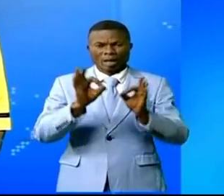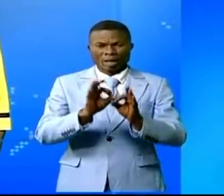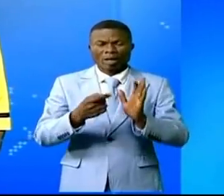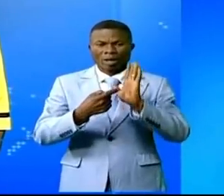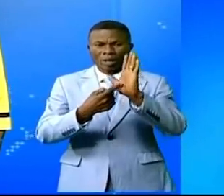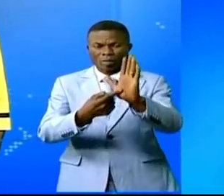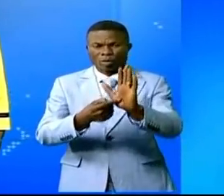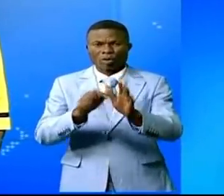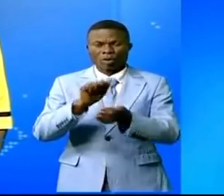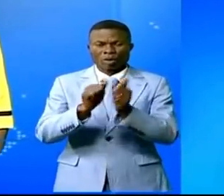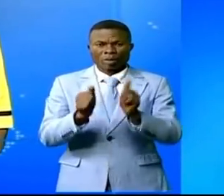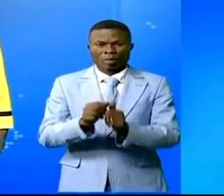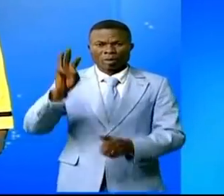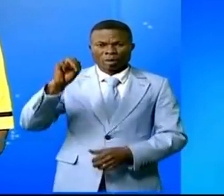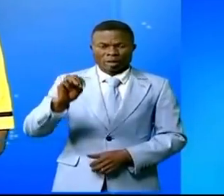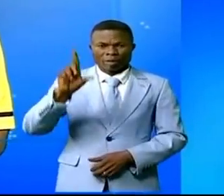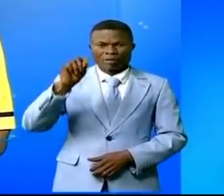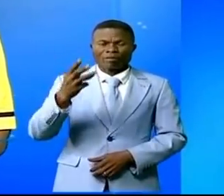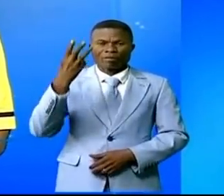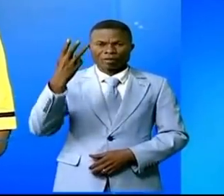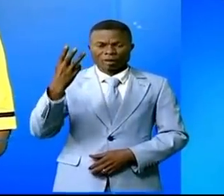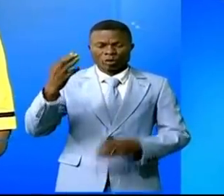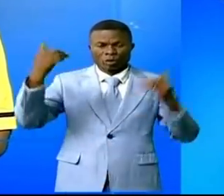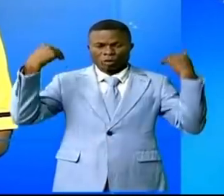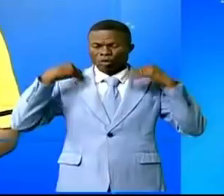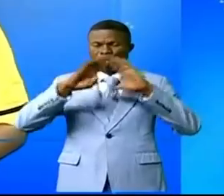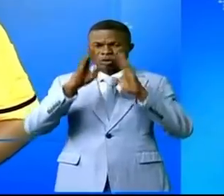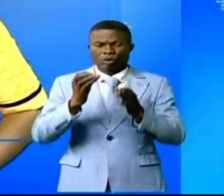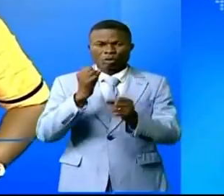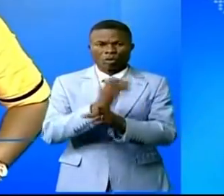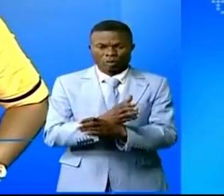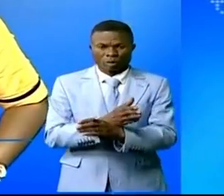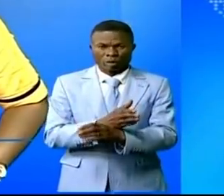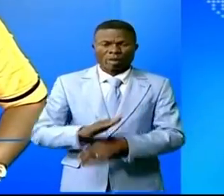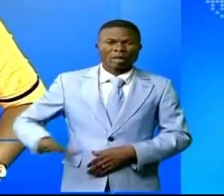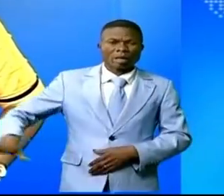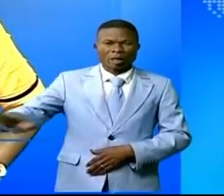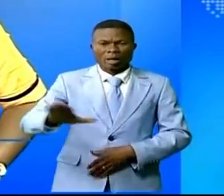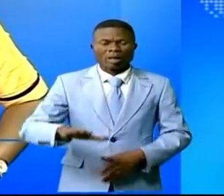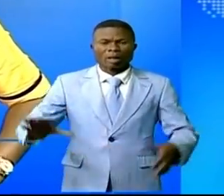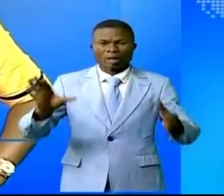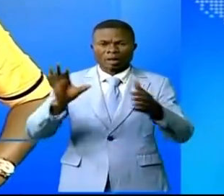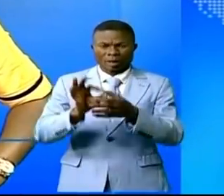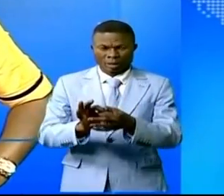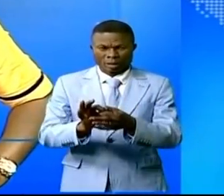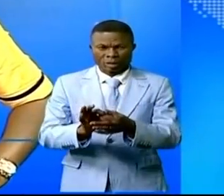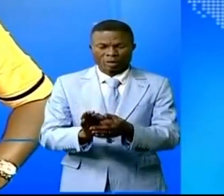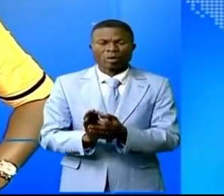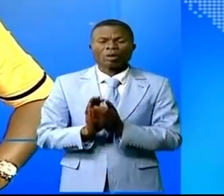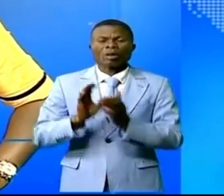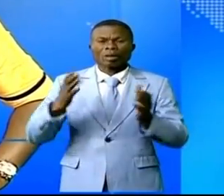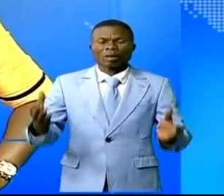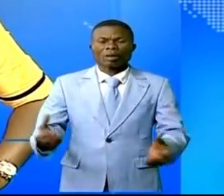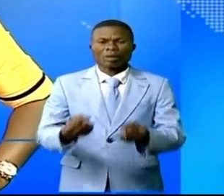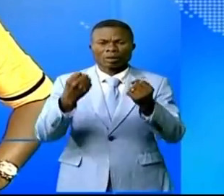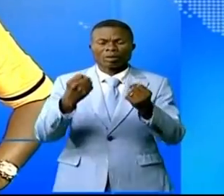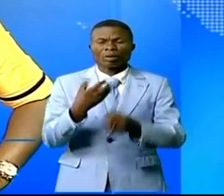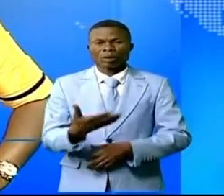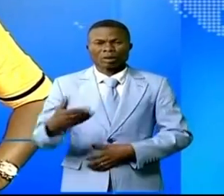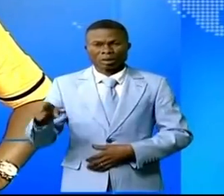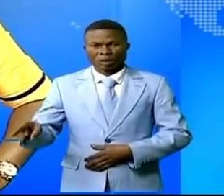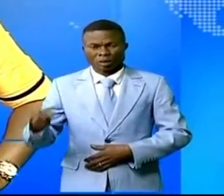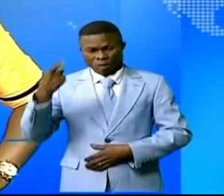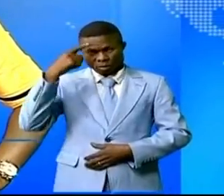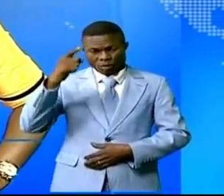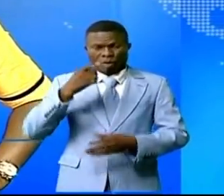situation de M23 aux instances compétentes sont disponibles. Les Nations Unies viennent d'entrer en possession de ces éléments pour